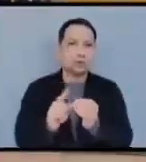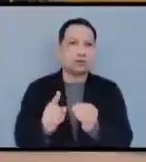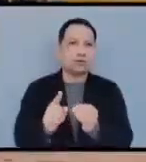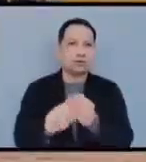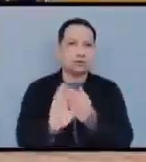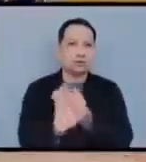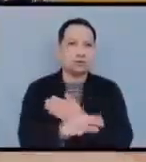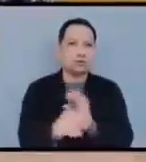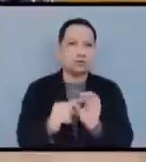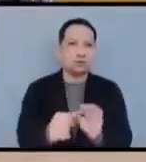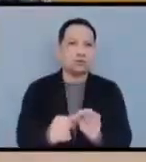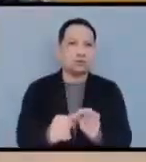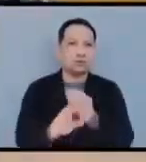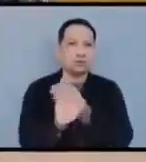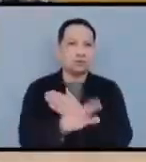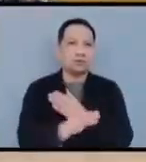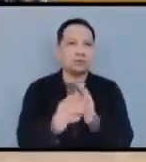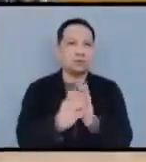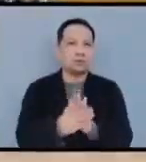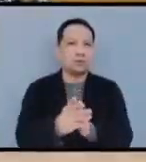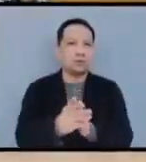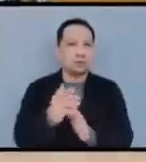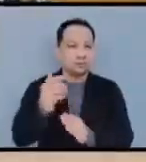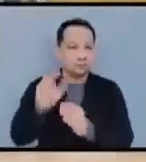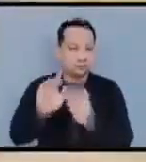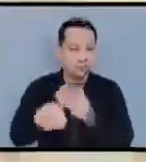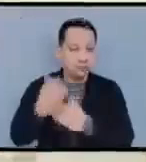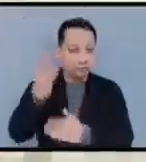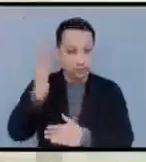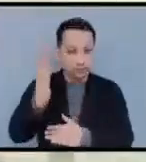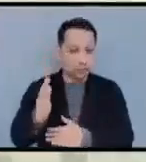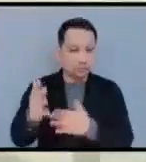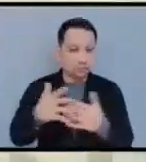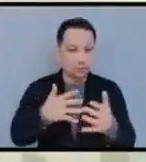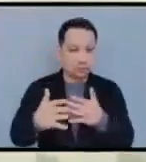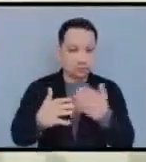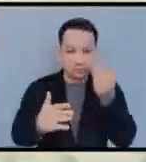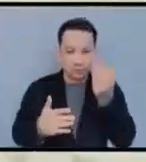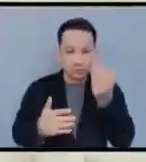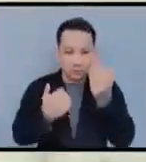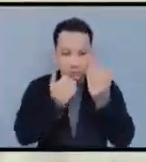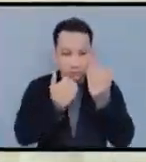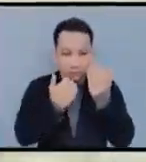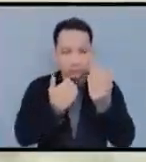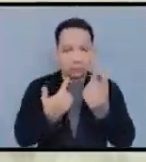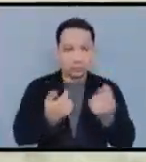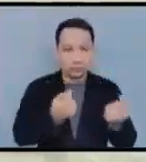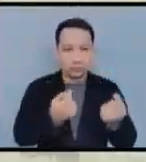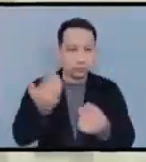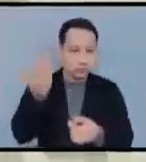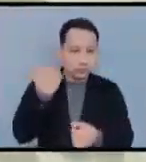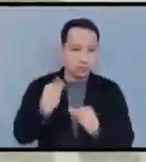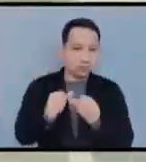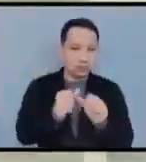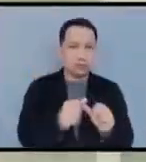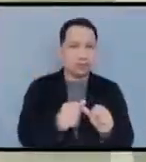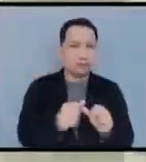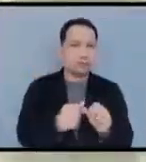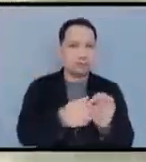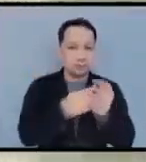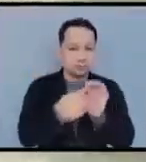upang mabalik loob sa Allah subhanahu wa ta'ala kung ano man ang iyong pagkukulang, pagkakasala sa mga nagdaang panahon o nagdaang